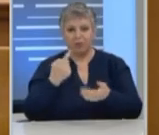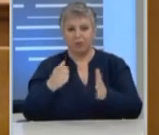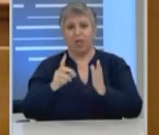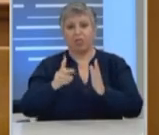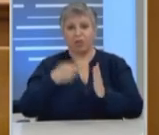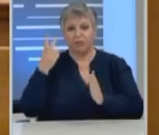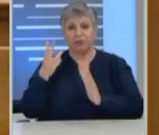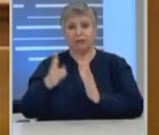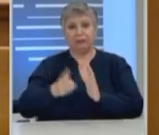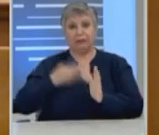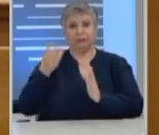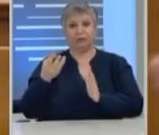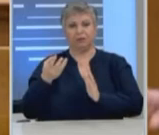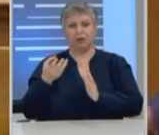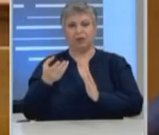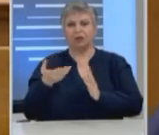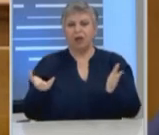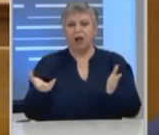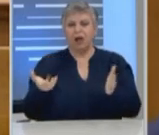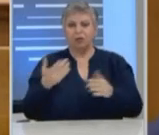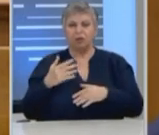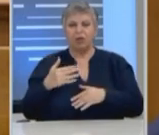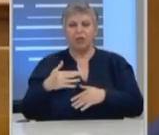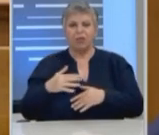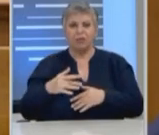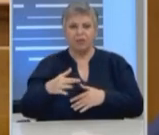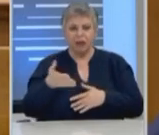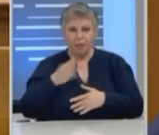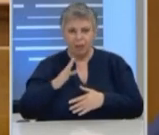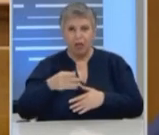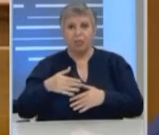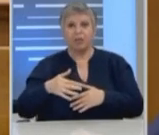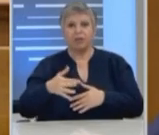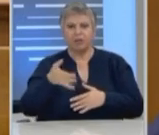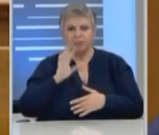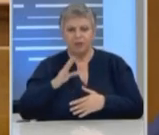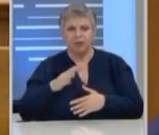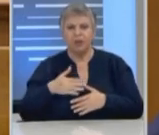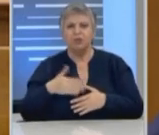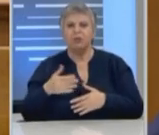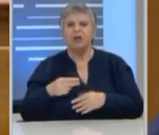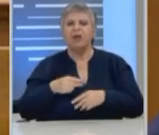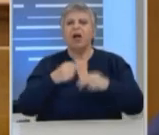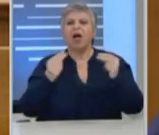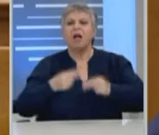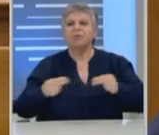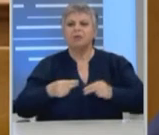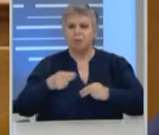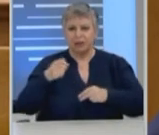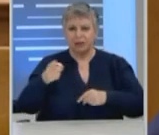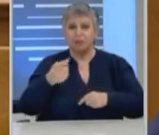η καταστροφή και όταν δεν έρχεται η καταστροφή, μάλλον απαξιώνεται αυτός που την